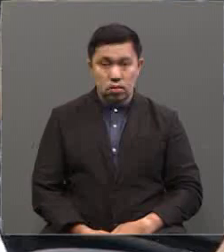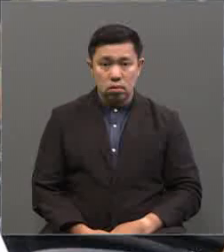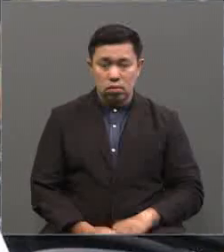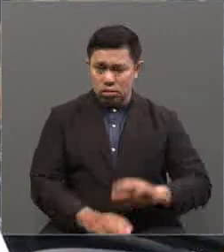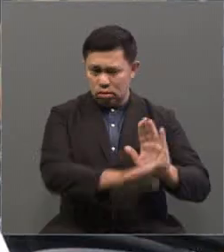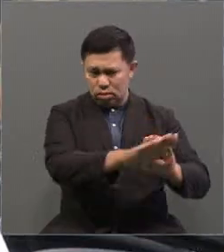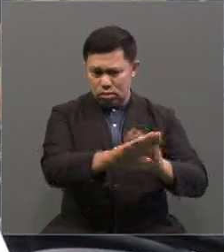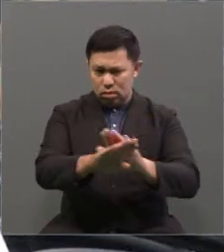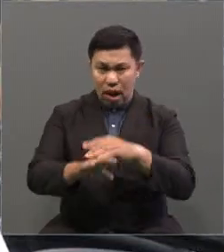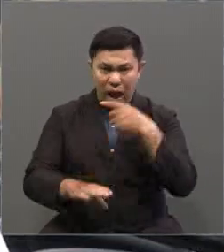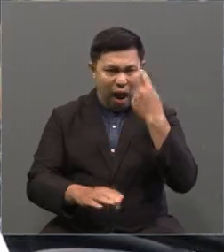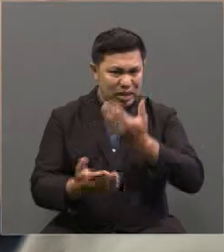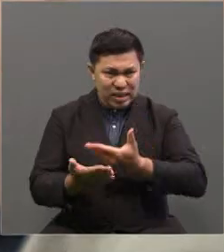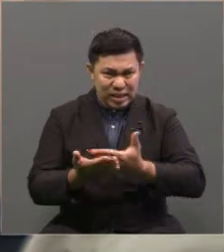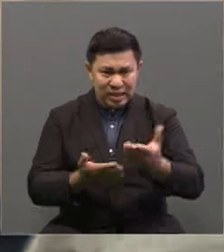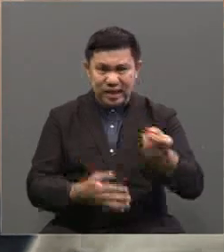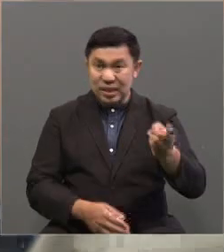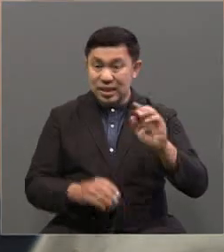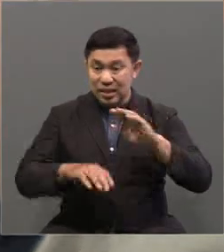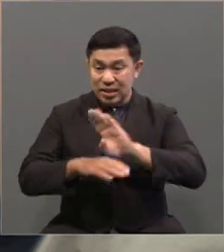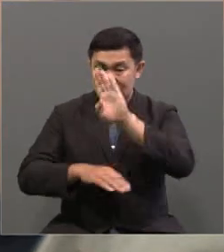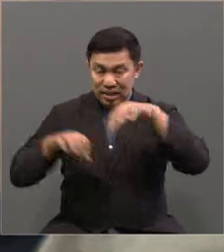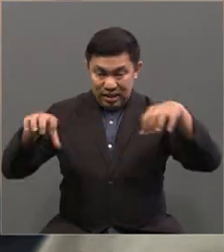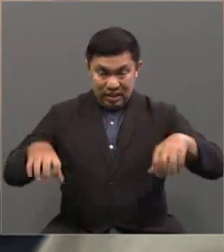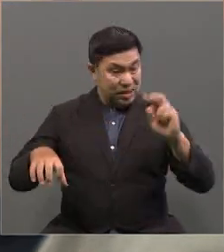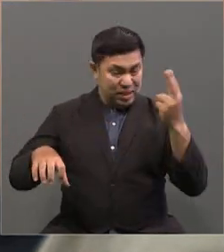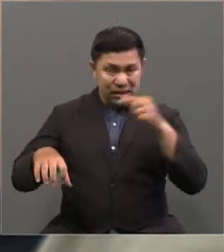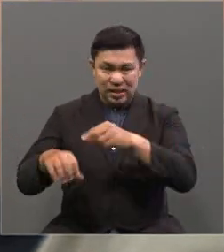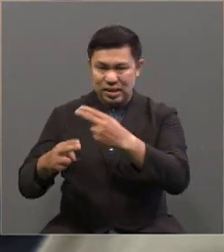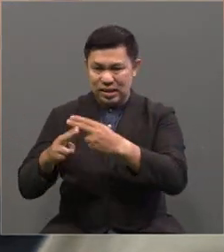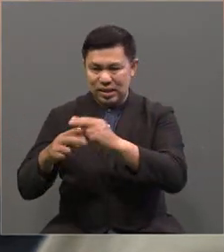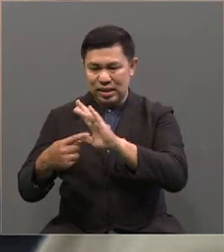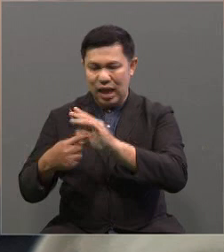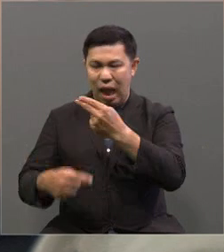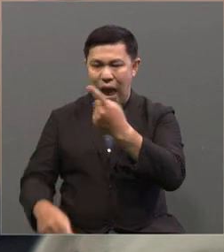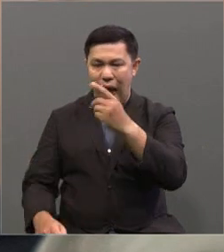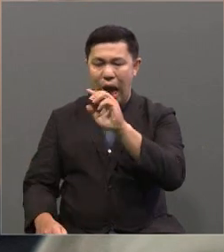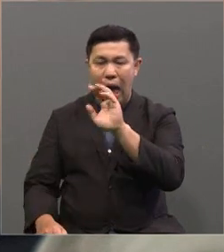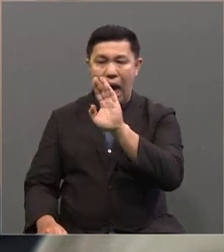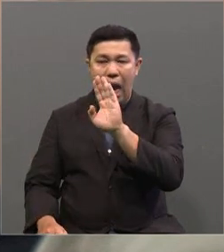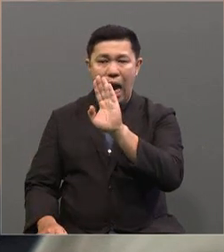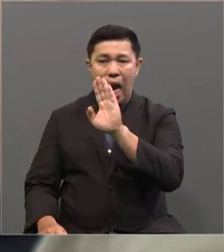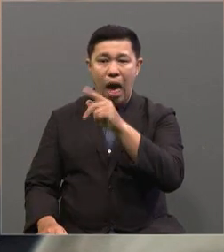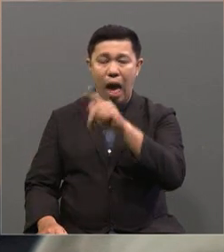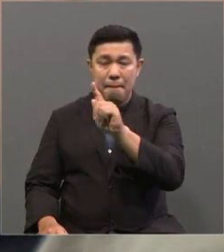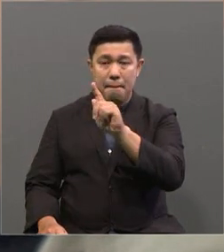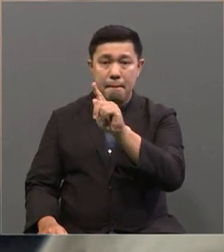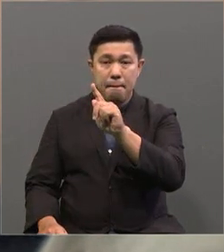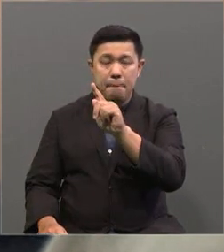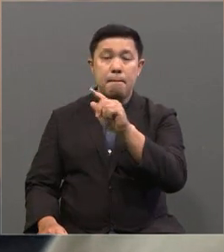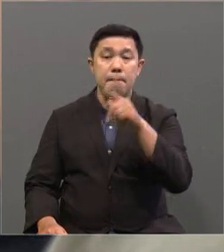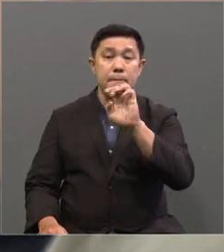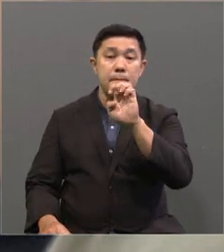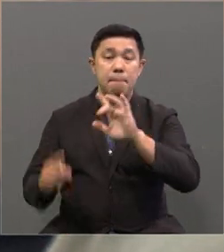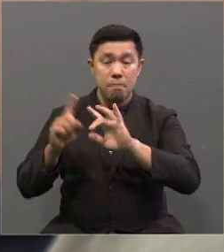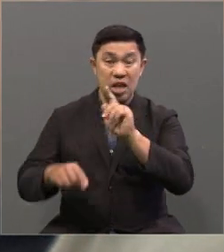ย้ำนะคะลูกทัวร์ที่เป็นเหยื่อของ2บริษัททัวร์นะคะ Happy Trips นะคะแล้วก็ Token Travel ตอนนี้เจ้าหน้าที่ก็ปิดไป